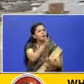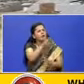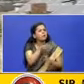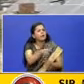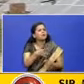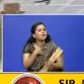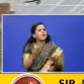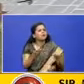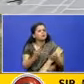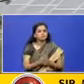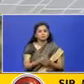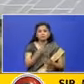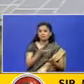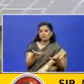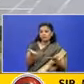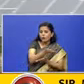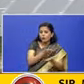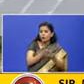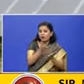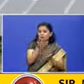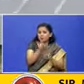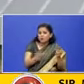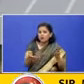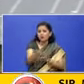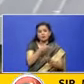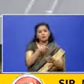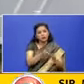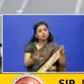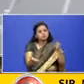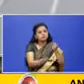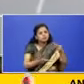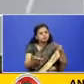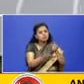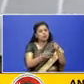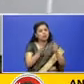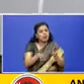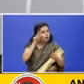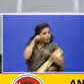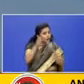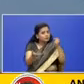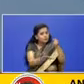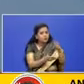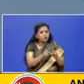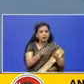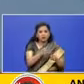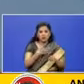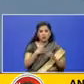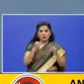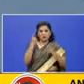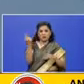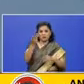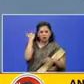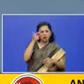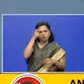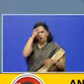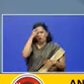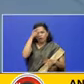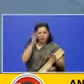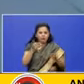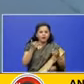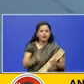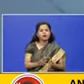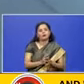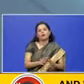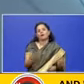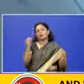सर, वो पूरे गांव के लोग वो खेती कर रहे हैं तो फिर मेरे को बिजली की जो झंझट थी तो उसमें मुक्ति हो